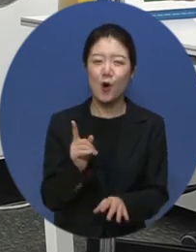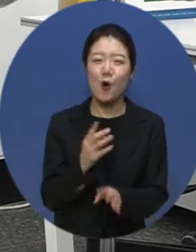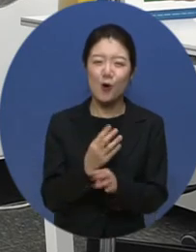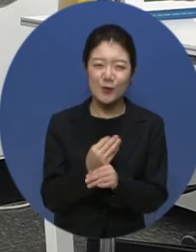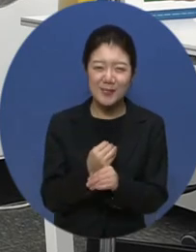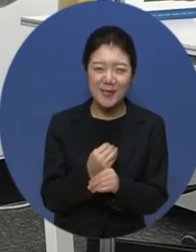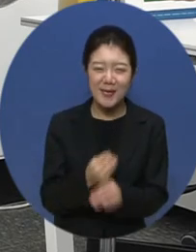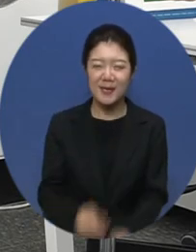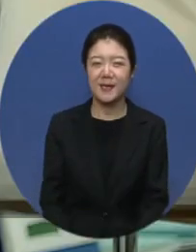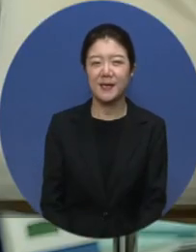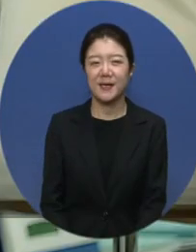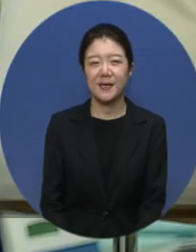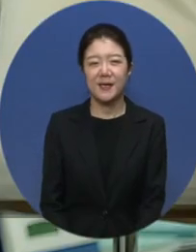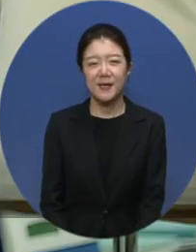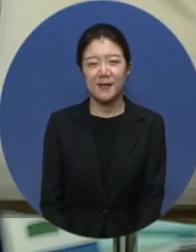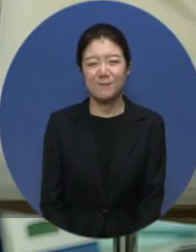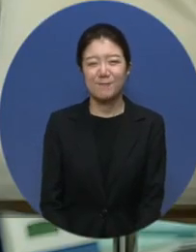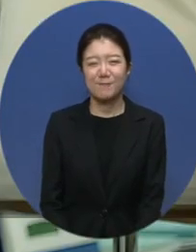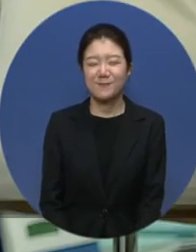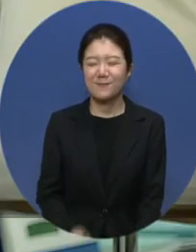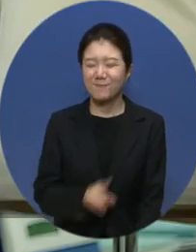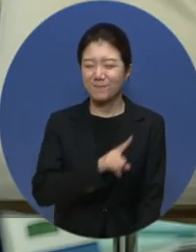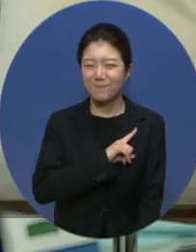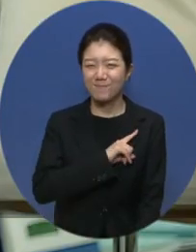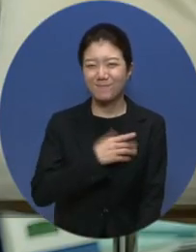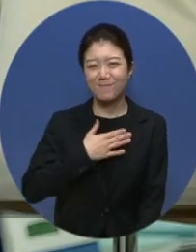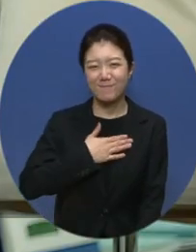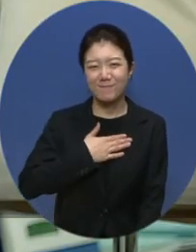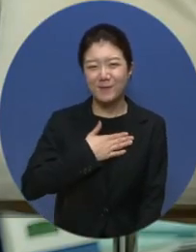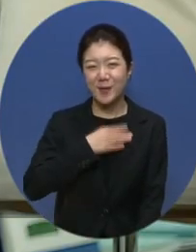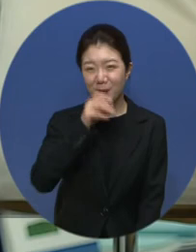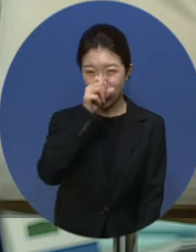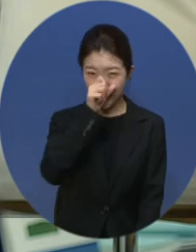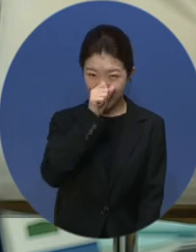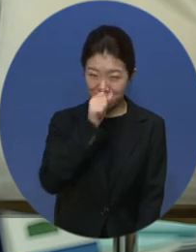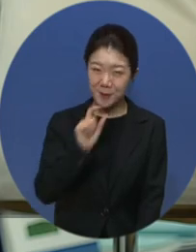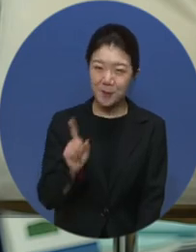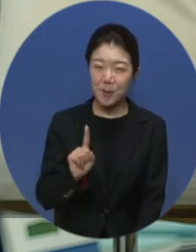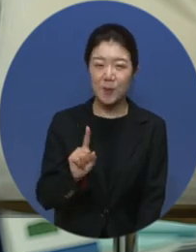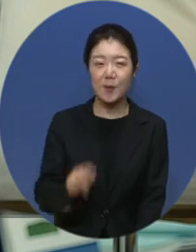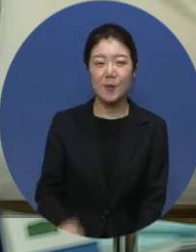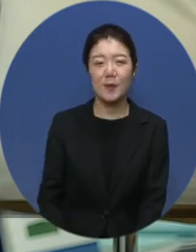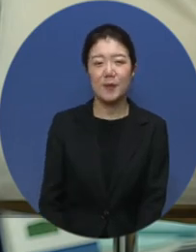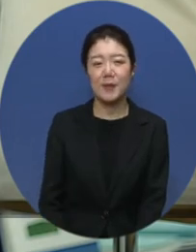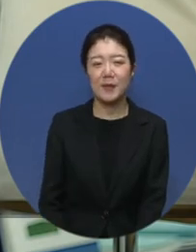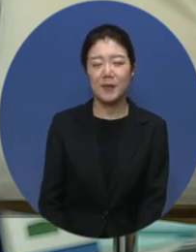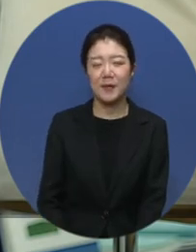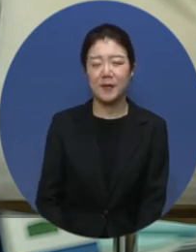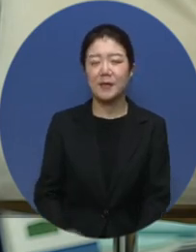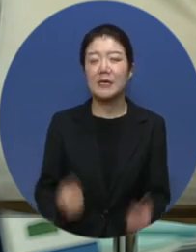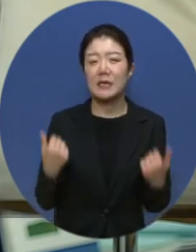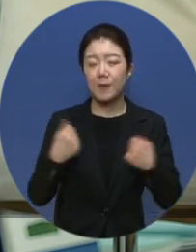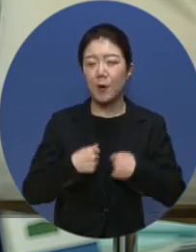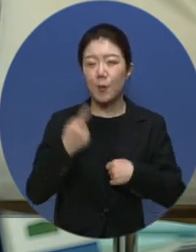순간이 있을까? 제일 기분 좋은 거는 이제 리뷰를 해주시는